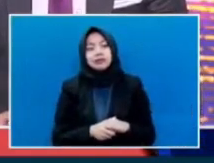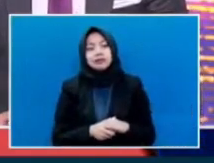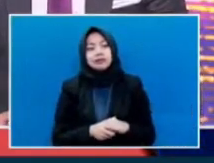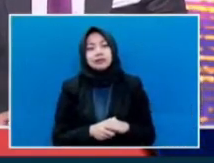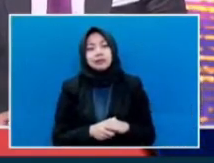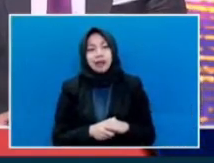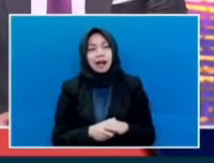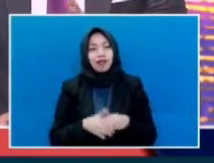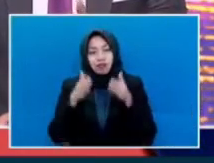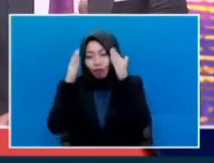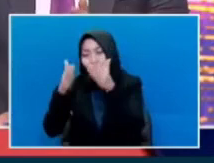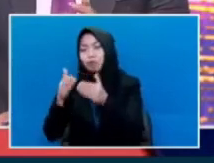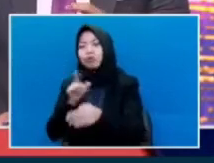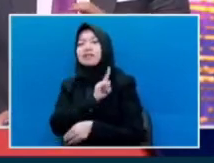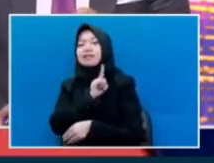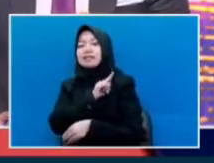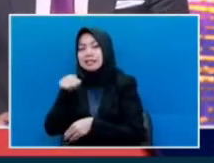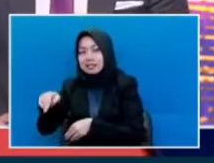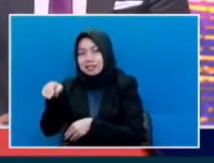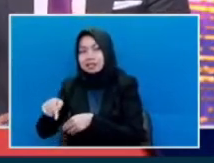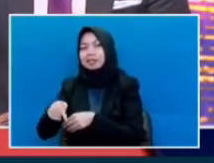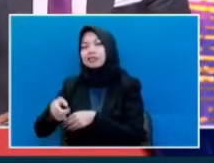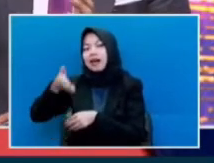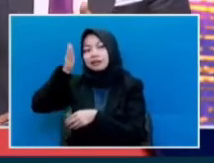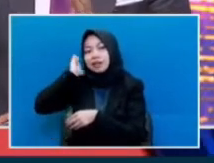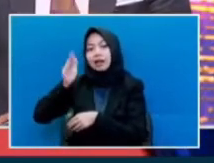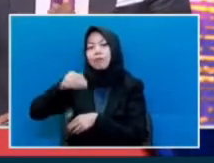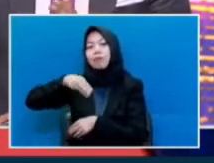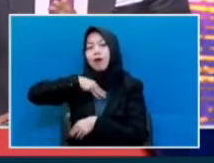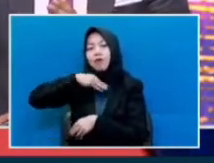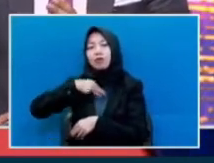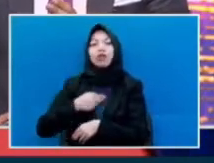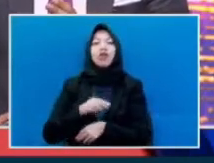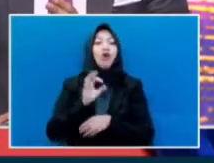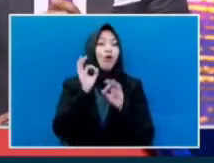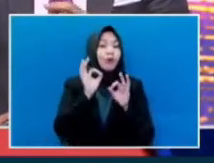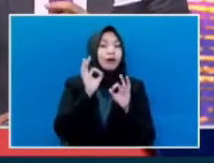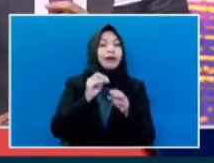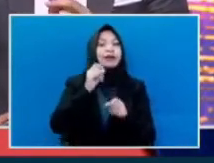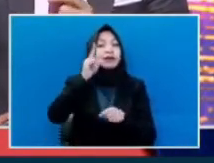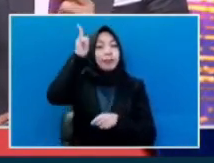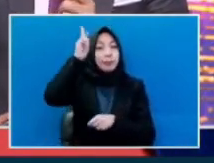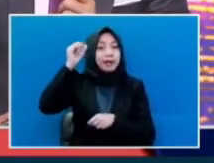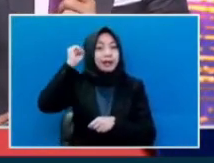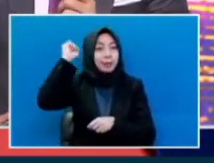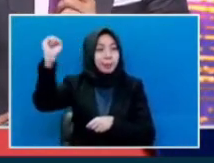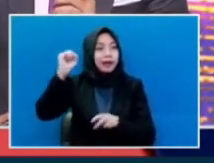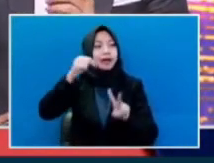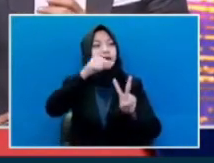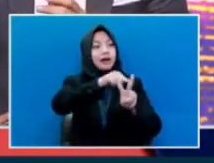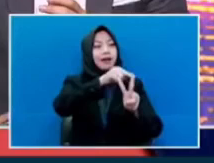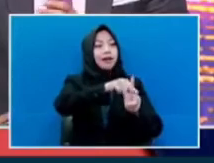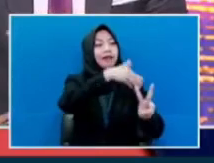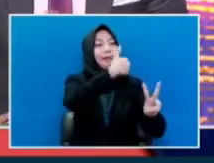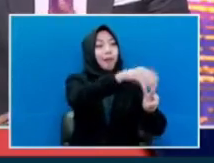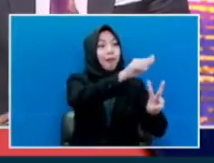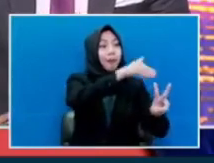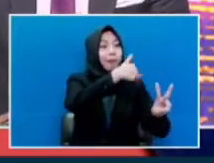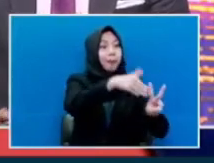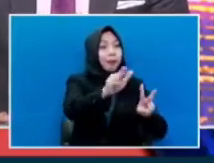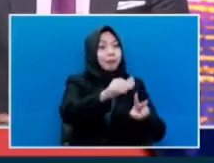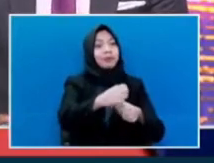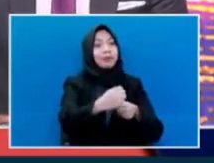k laapak sendiri ya Jadi menurut anda sendiri Mas gunto ini Tutup buku Al PDIP ini akan menaikkan elektoral PDIP atau Ya